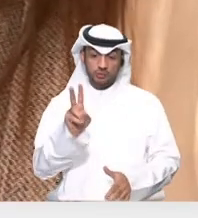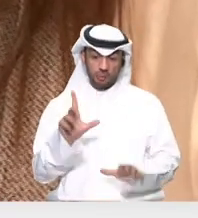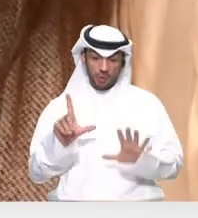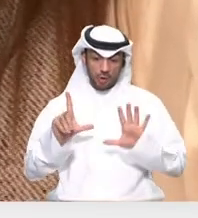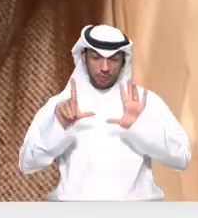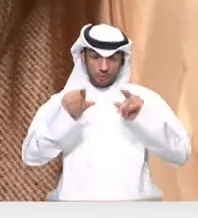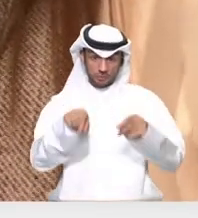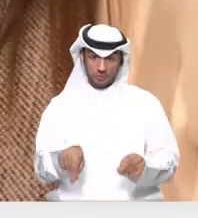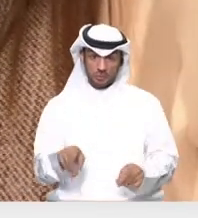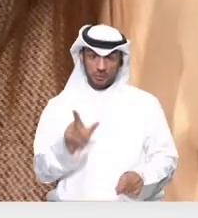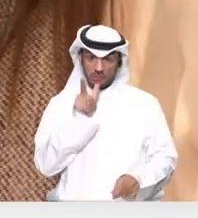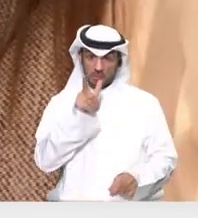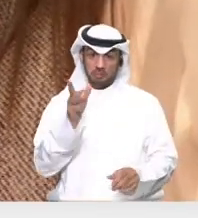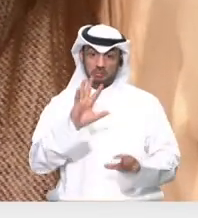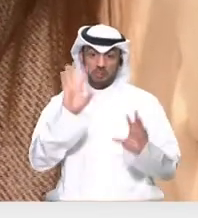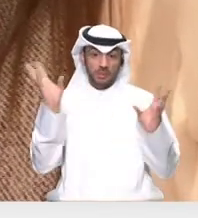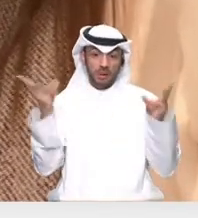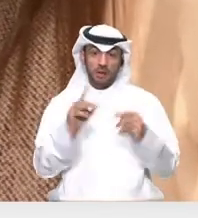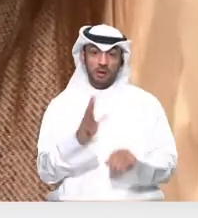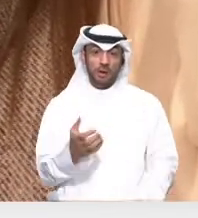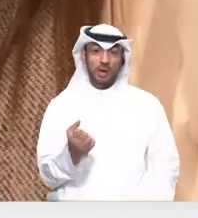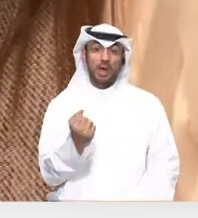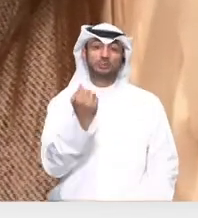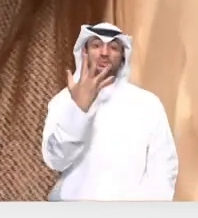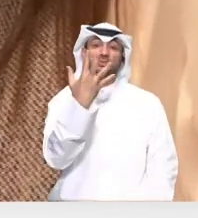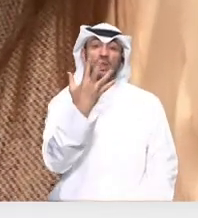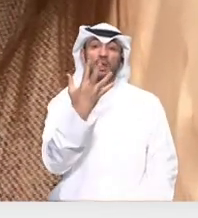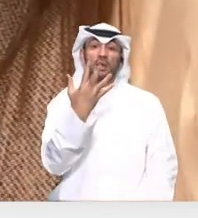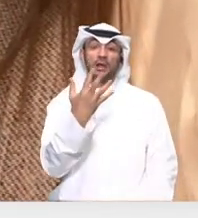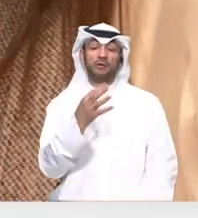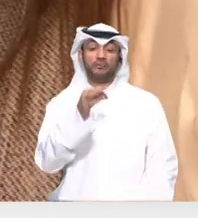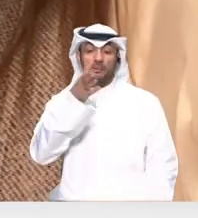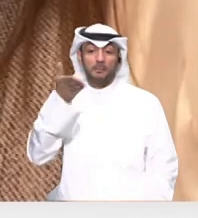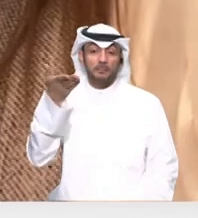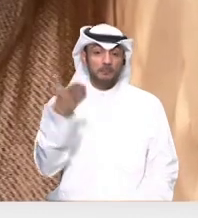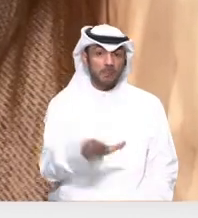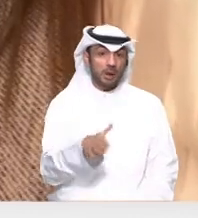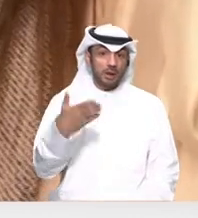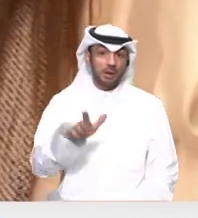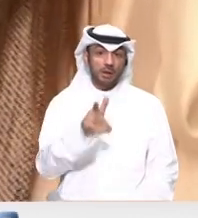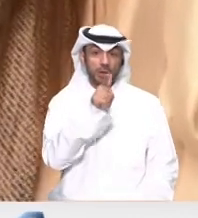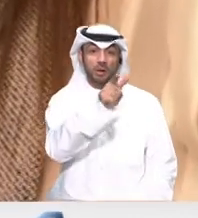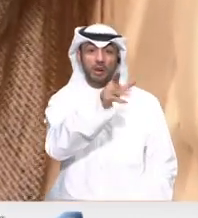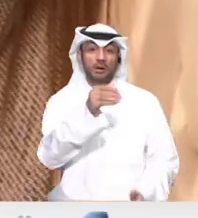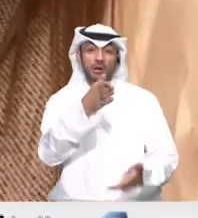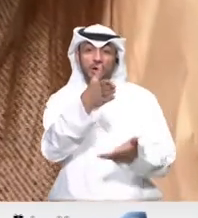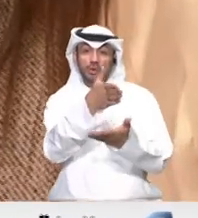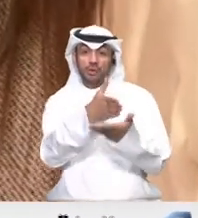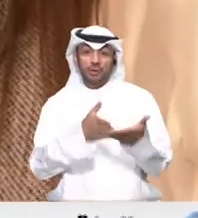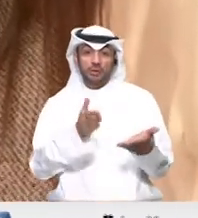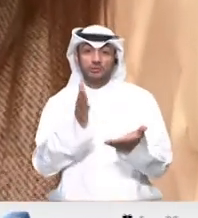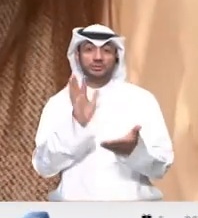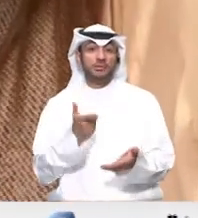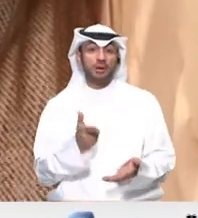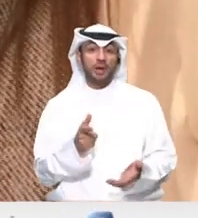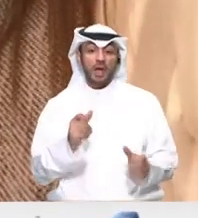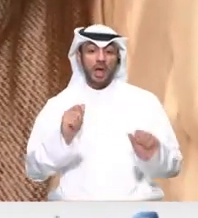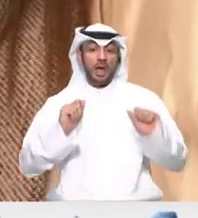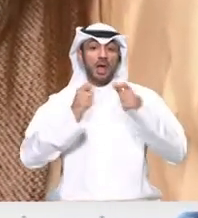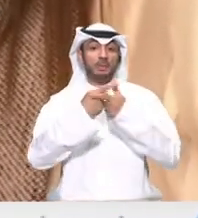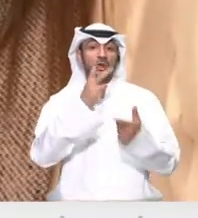مع اليوم أكثر من 5000 ضحية، وهذا نصف الرقم لحرب تموز التي